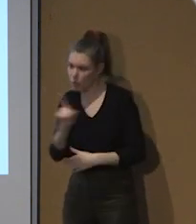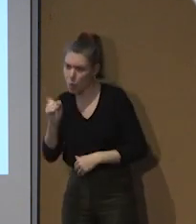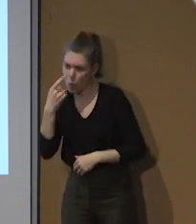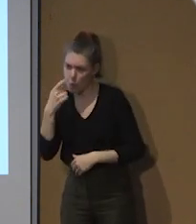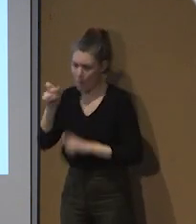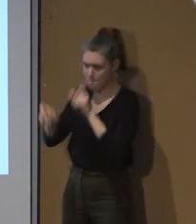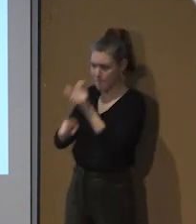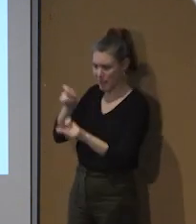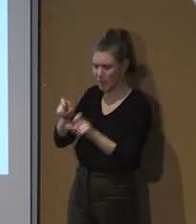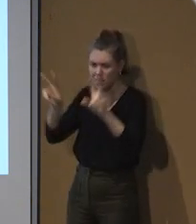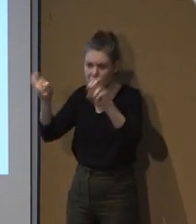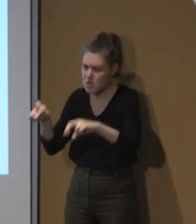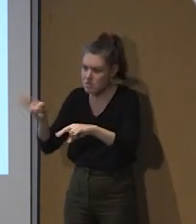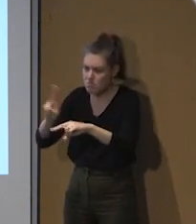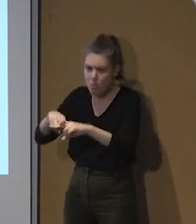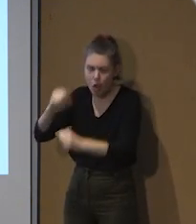en dire quelques mots.